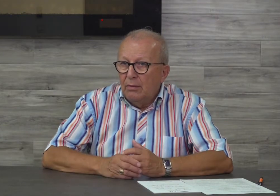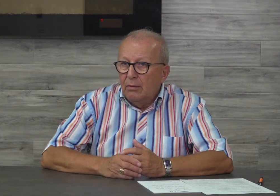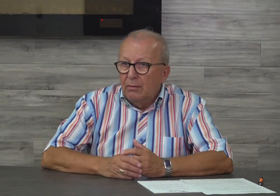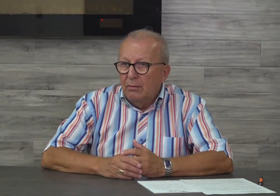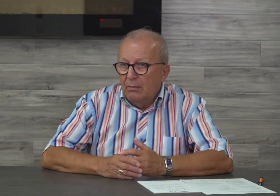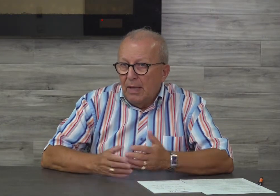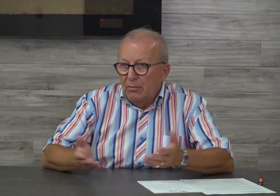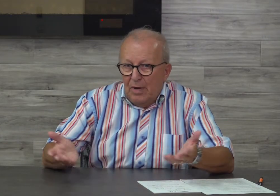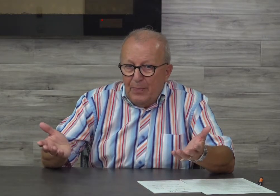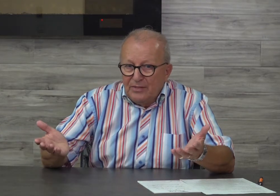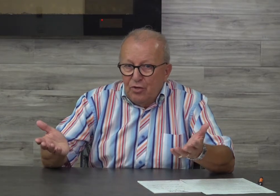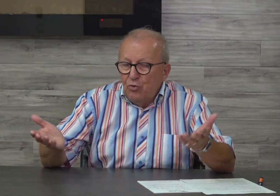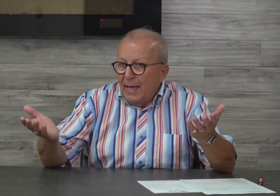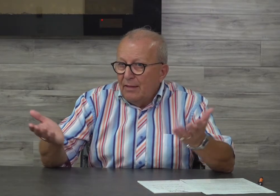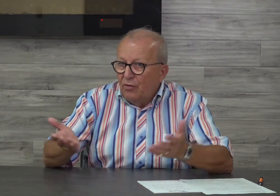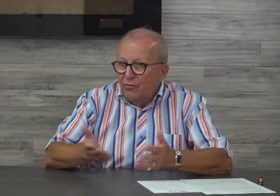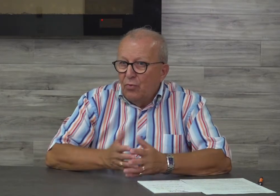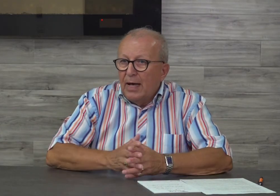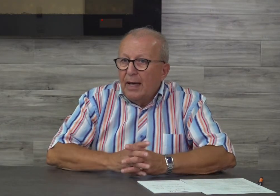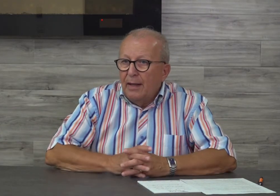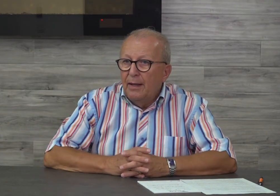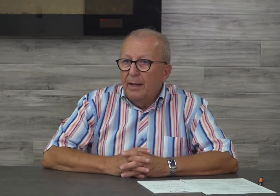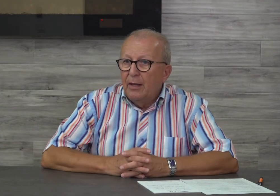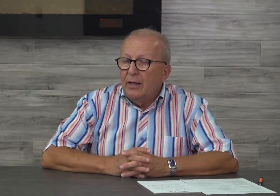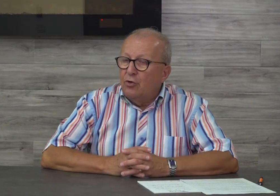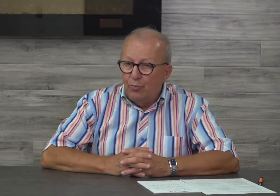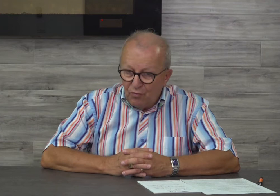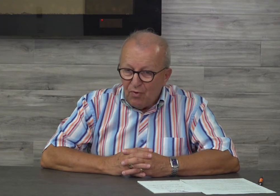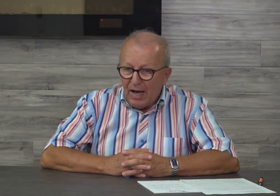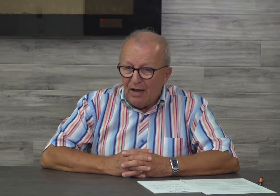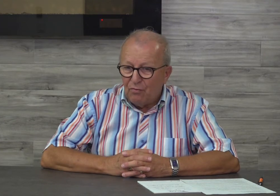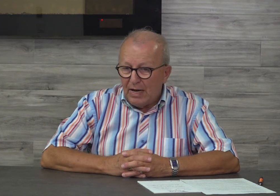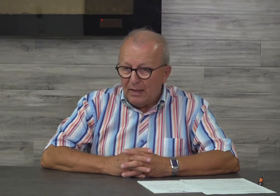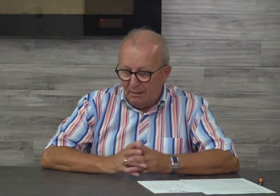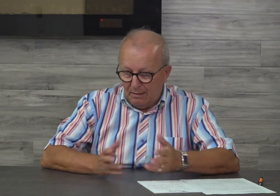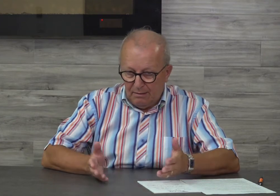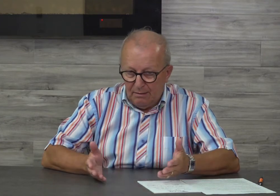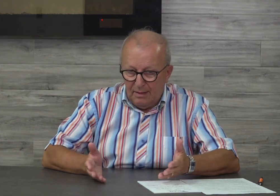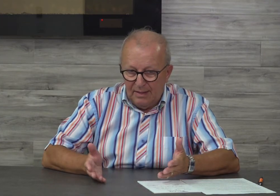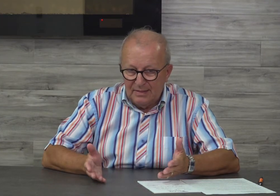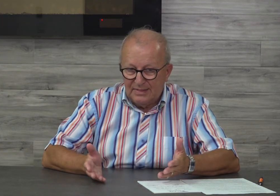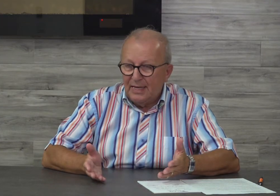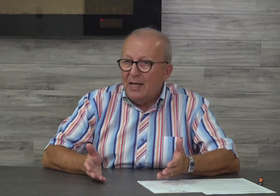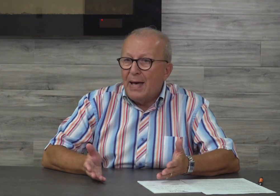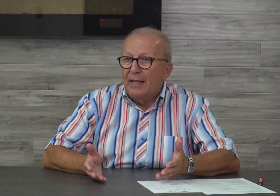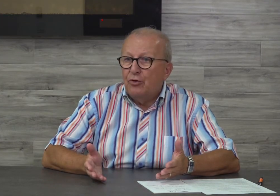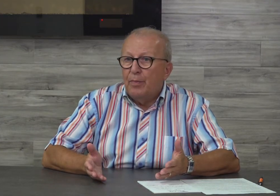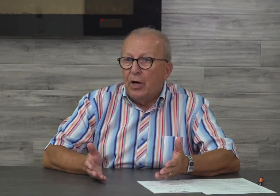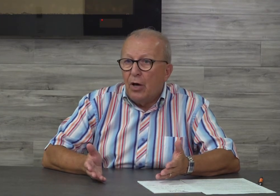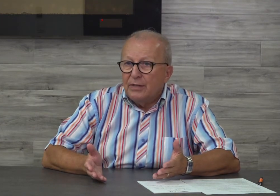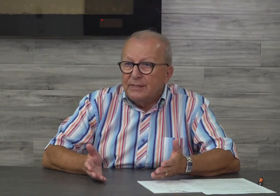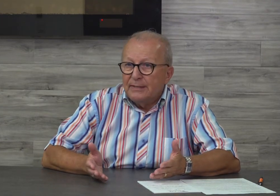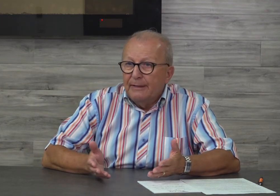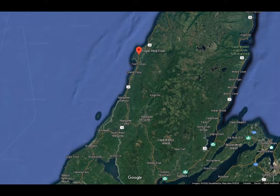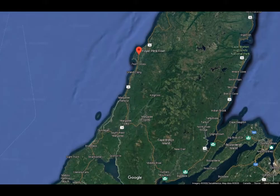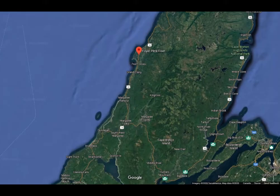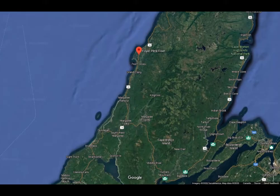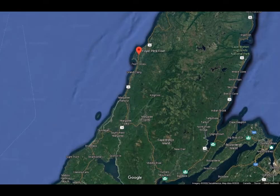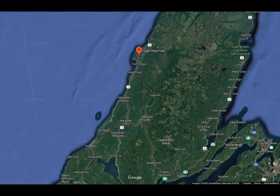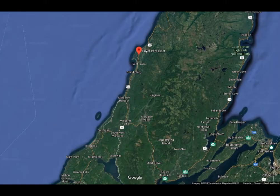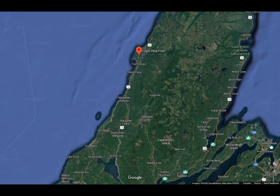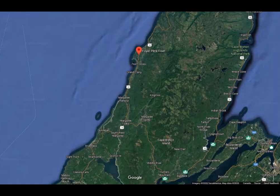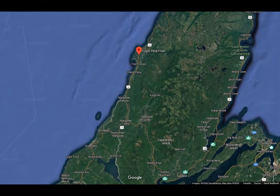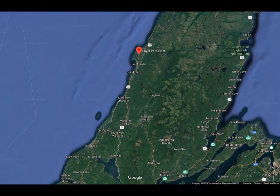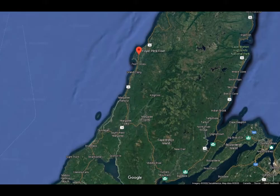c'est un droit de la personne humaine de vouloir et de pouvoir avoir les éléments de base.